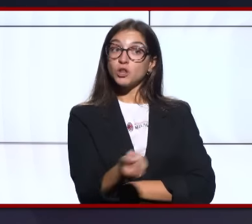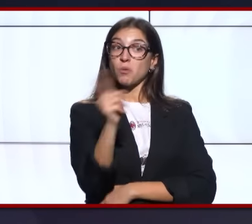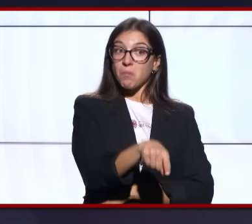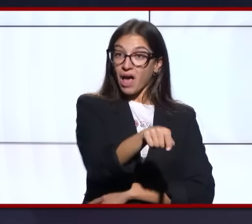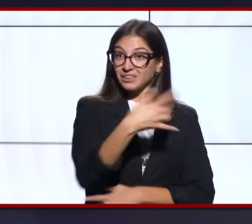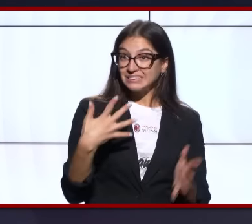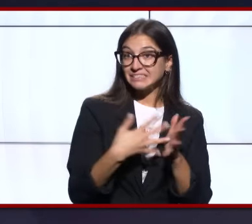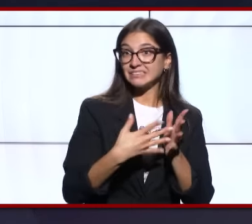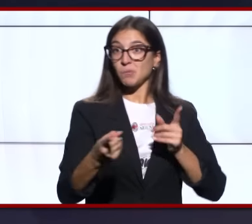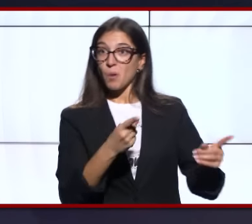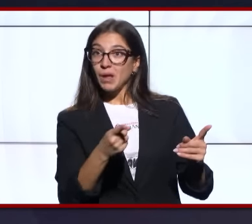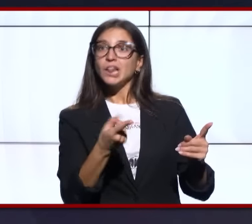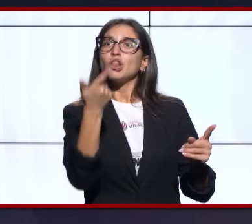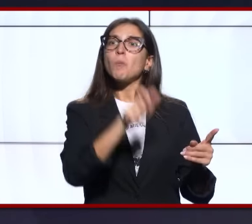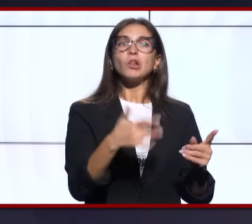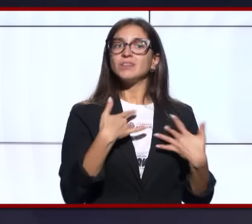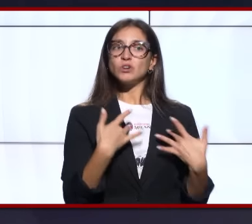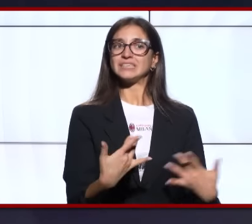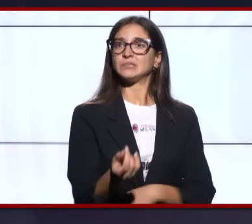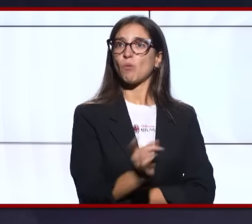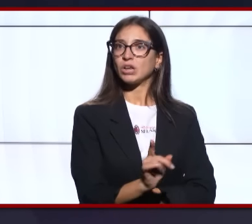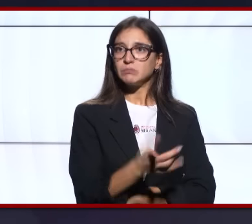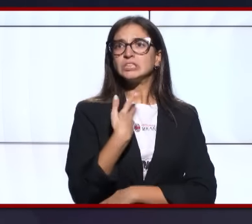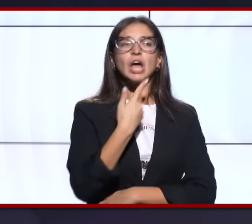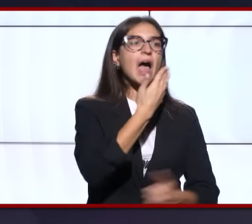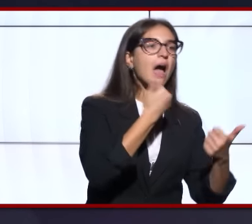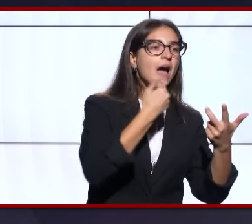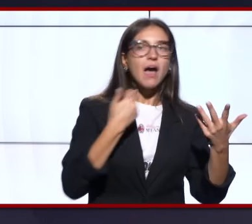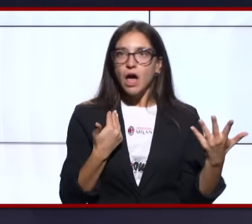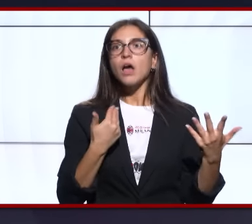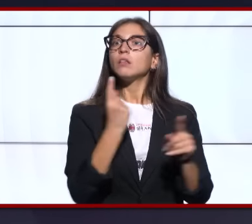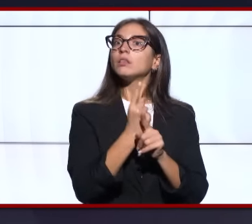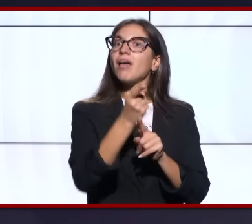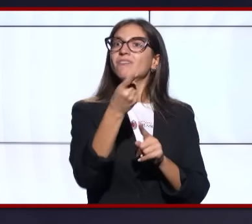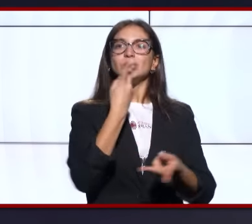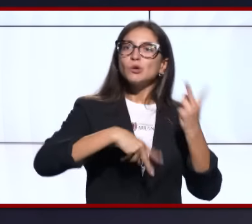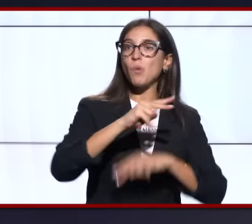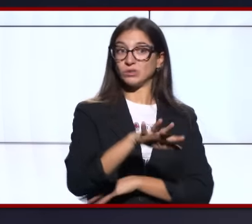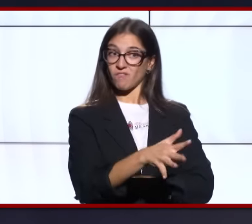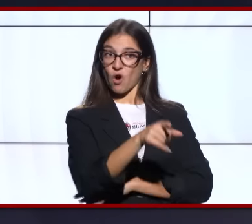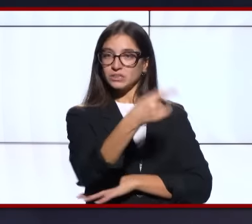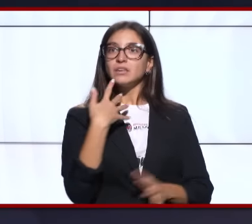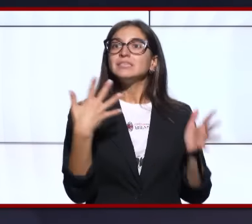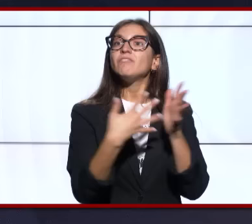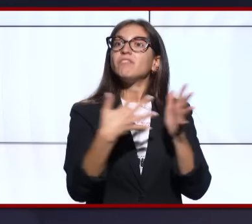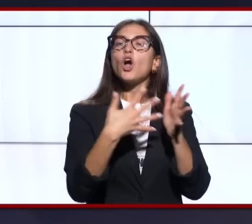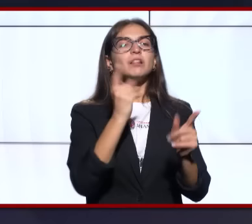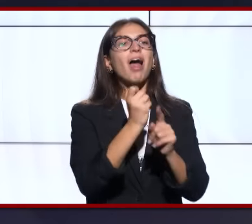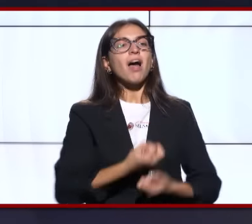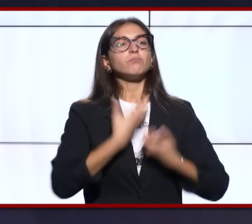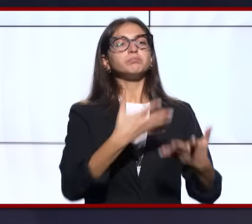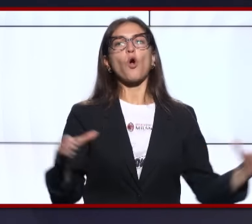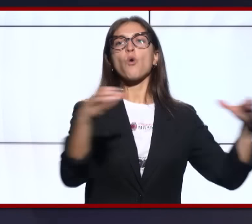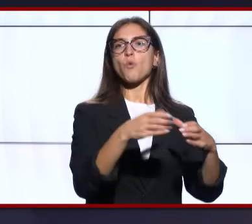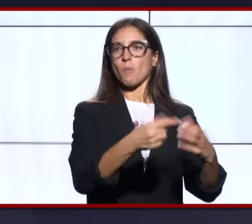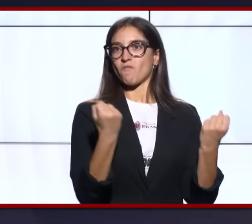più difficile da un punto di vista delle indisponibilità Perché ha tante assenze e si dice sempre che nei momenti di difficoltà viene fuori il gruppo è una grande